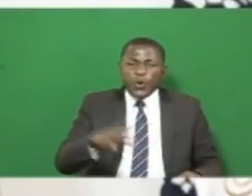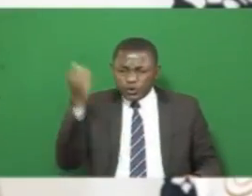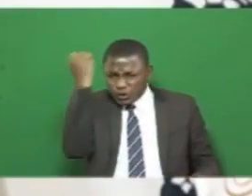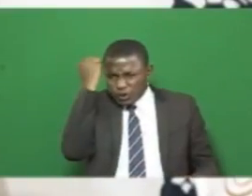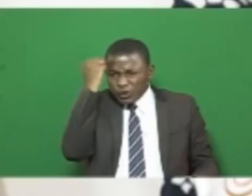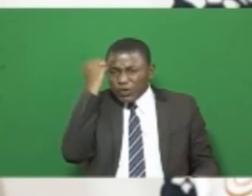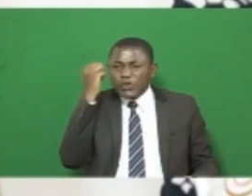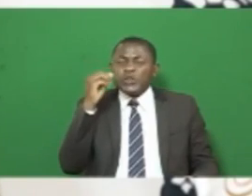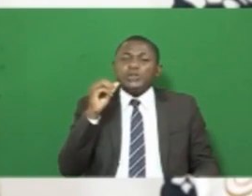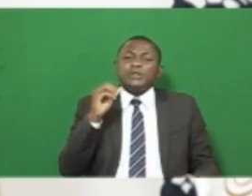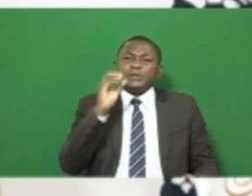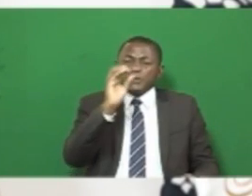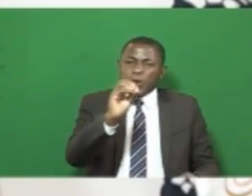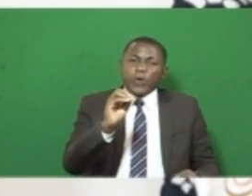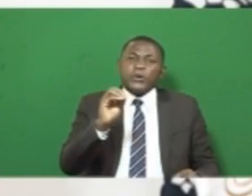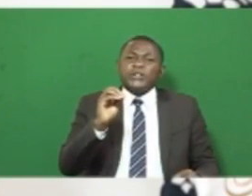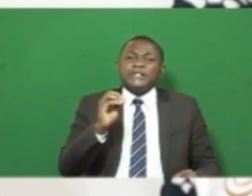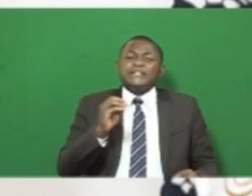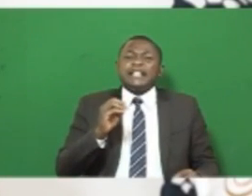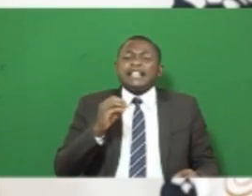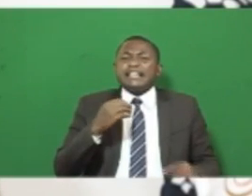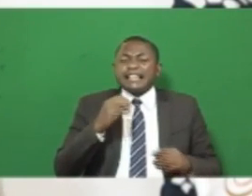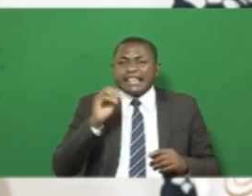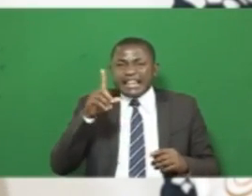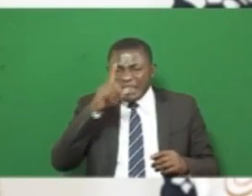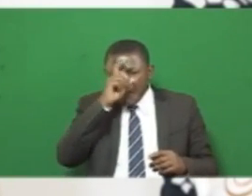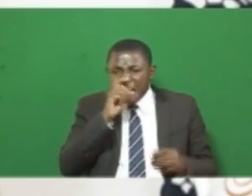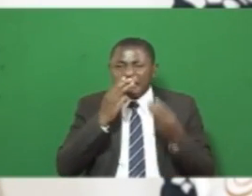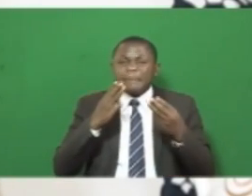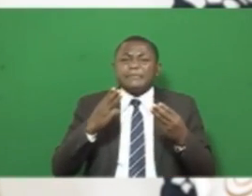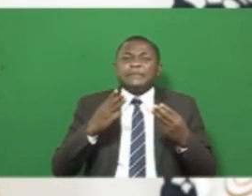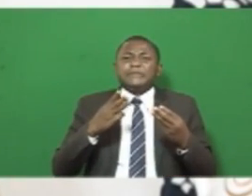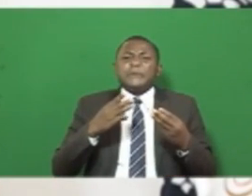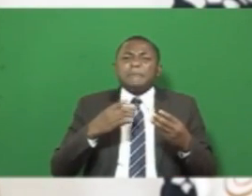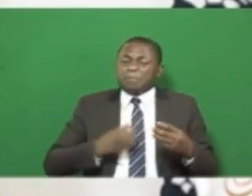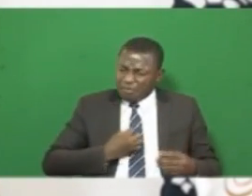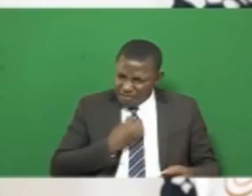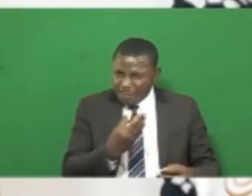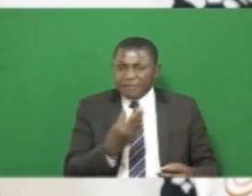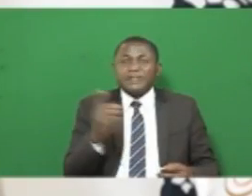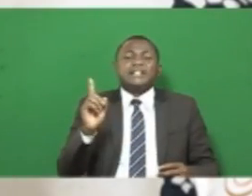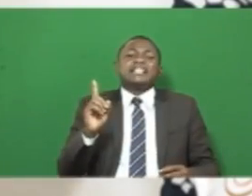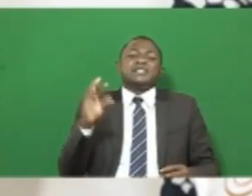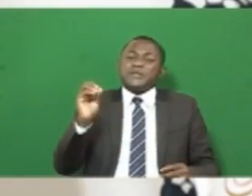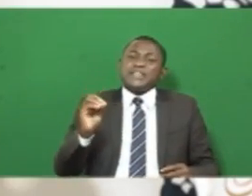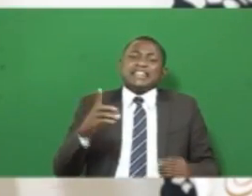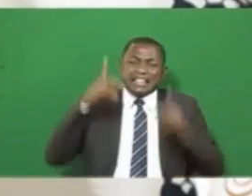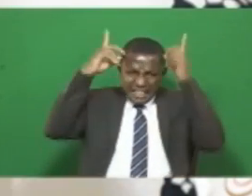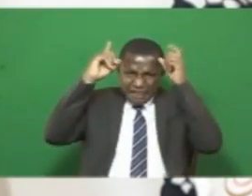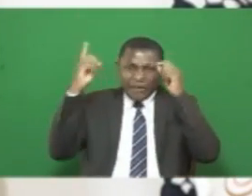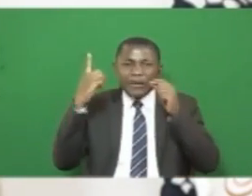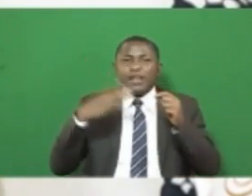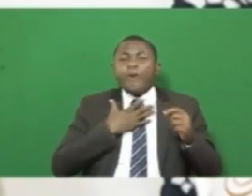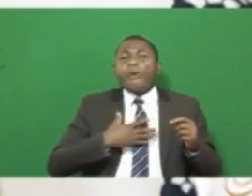Saka yengozi sabotage. Muhondo mune sabotage. Right. Saka Satani zvicho ari kutsvaga ka isabotage. Ngoti akakonzera munhu, munhu